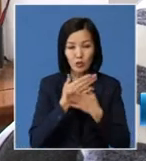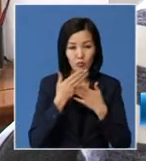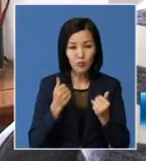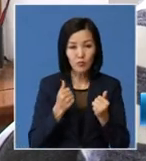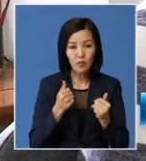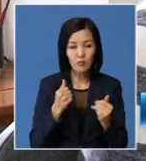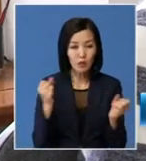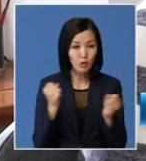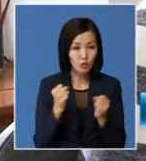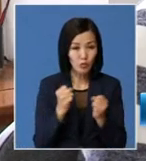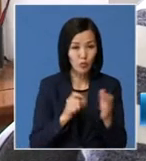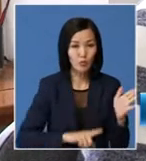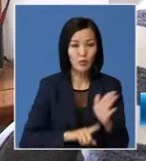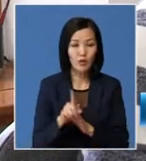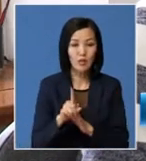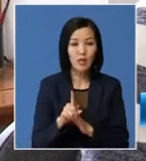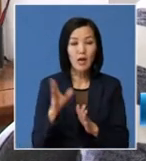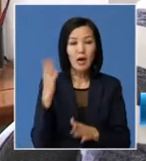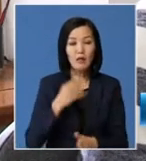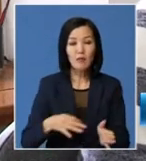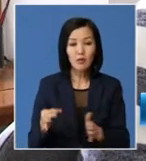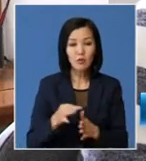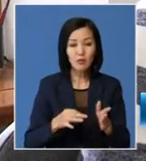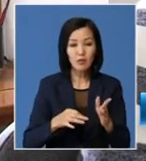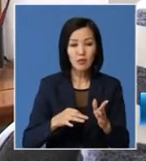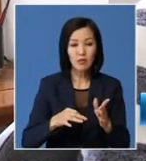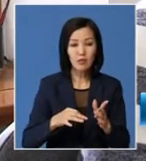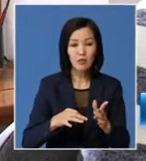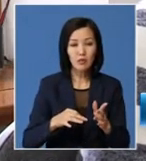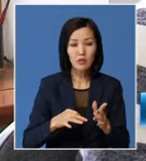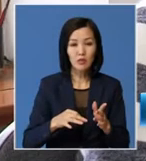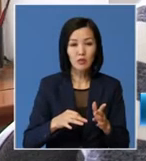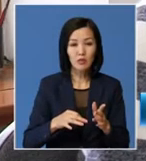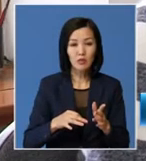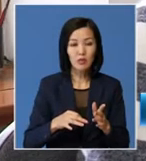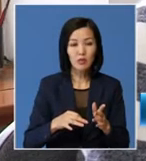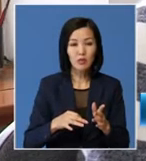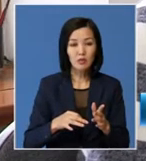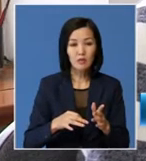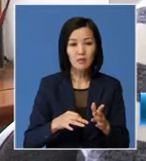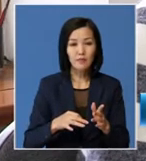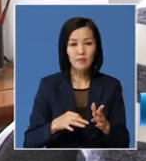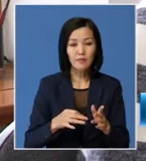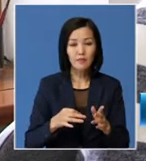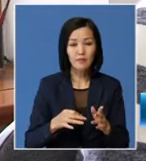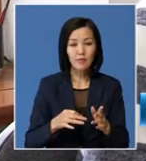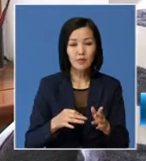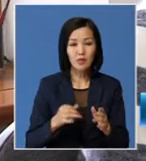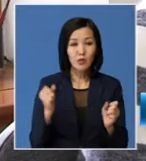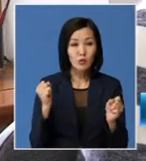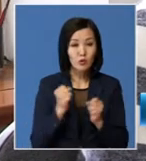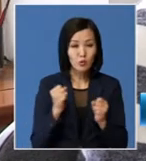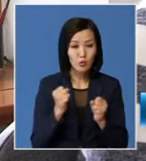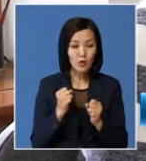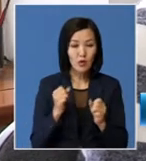болады. Оның ішінде бізде Алматы облысында да жауын-шашынсыз болады ауа райы. Бірақ осы антициклонмен